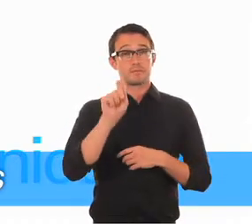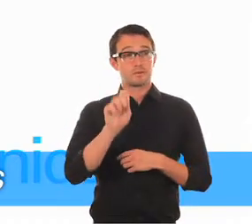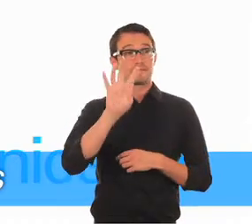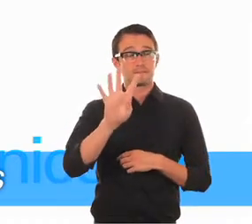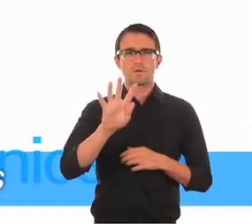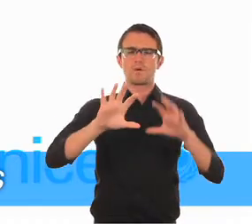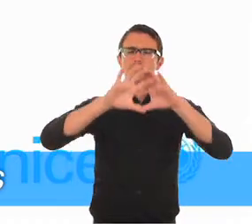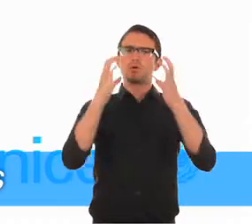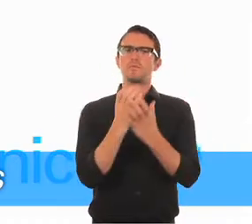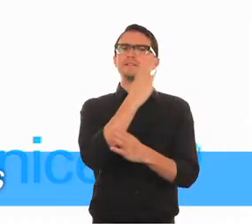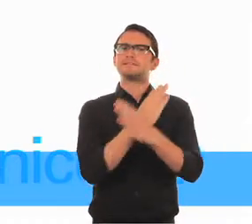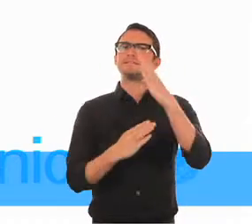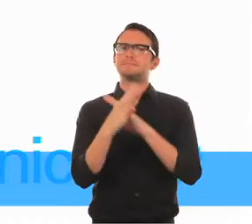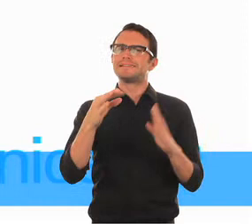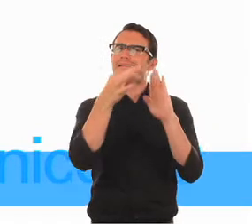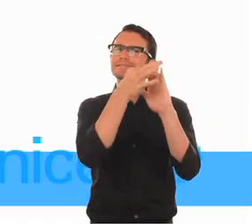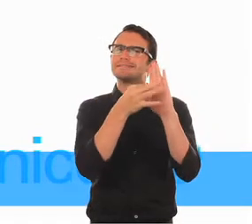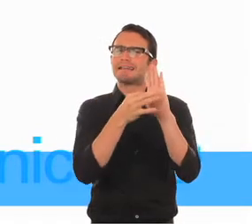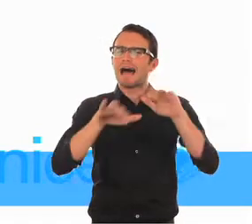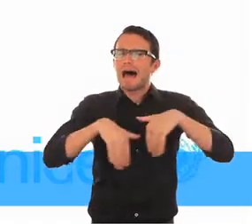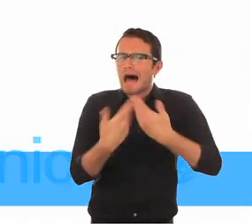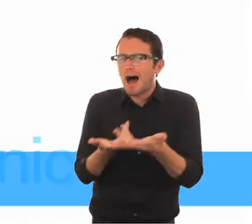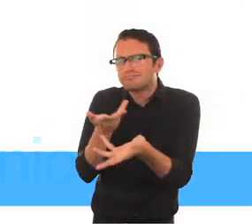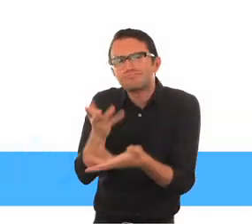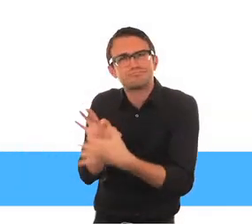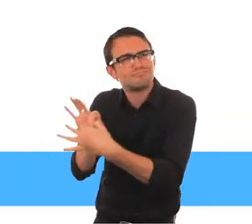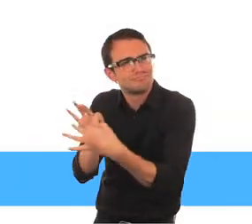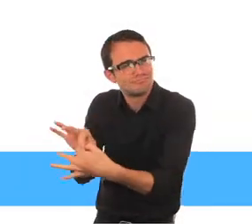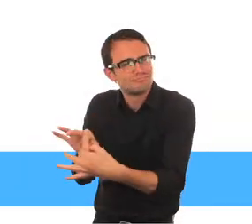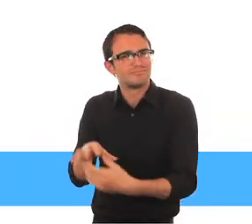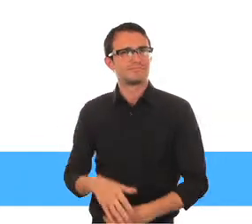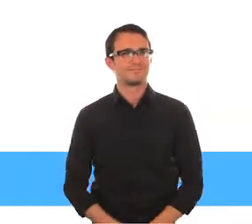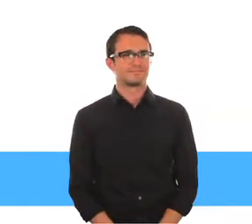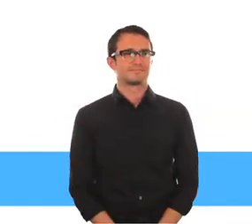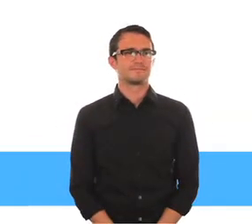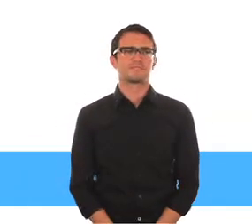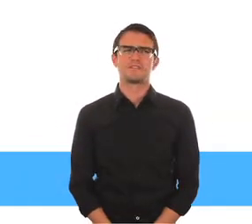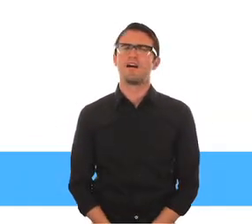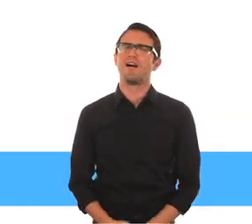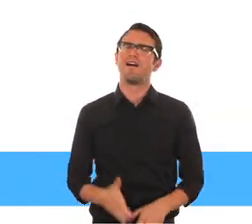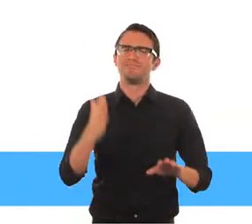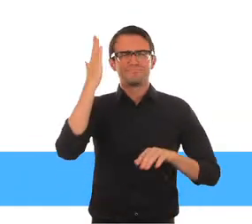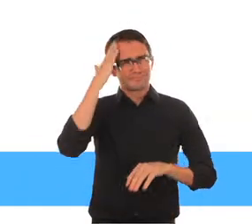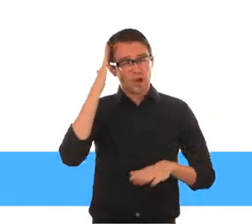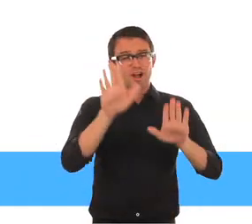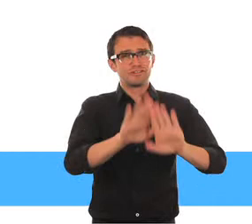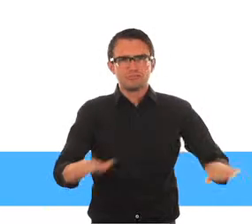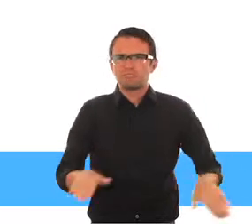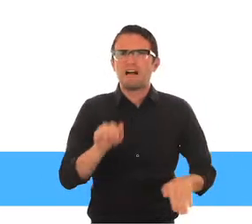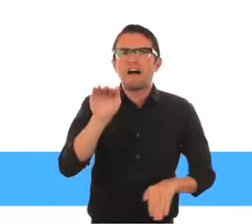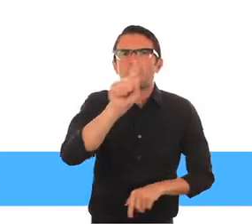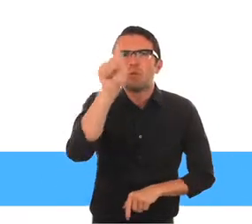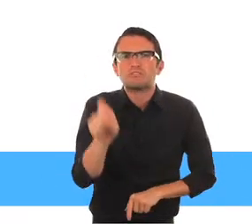Leçon 4. Règles de convenance générale vis-à-vis des personnes handicapées. Il est normal que les enfants posent des questions à une